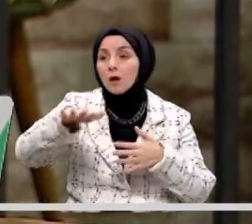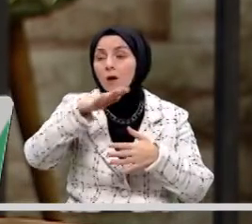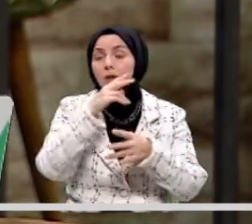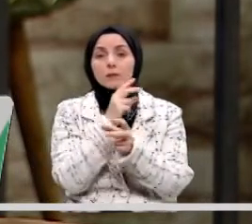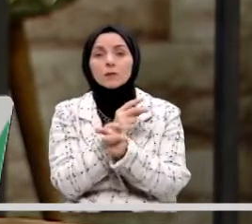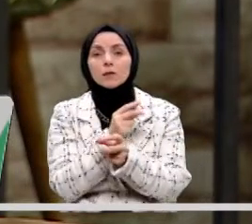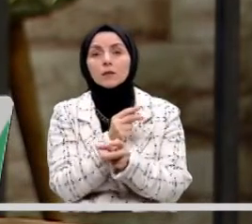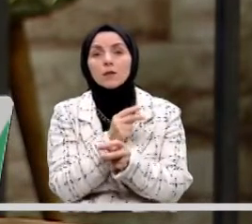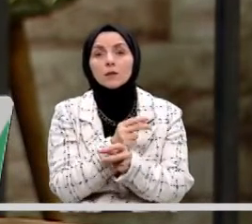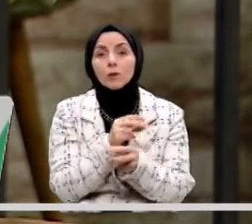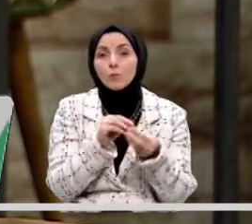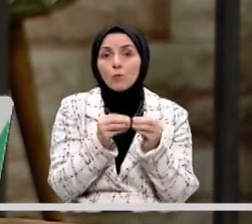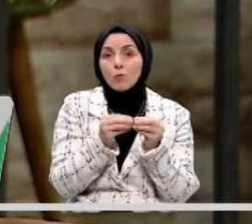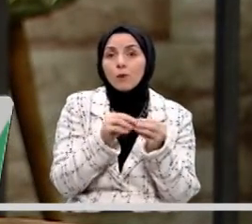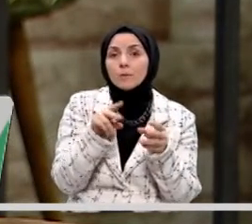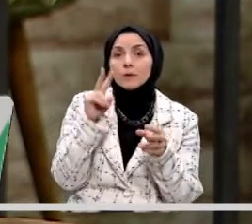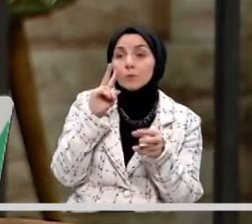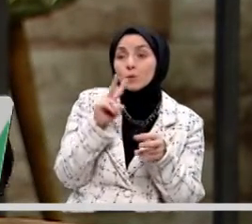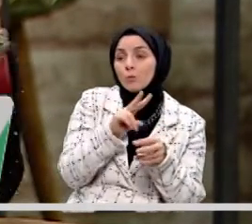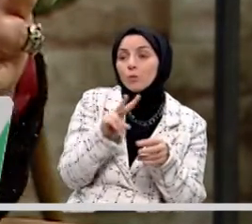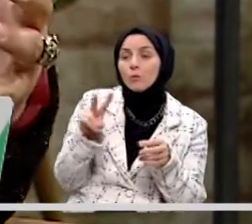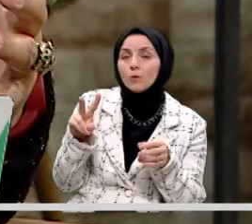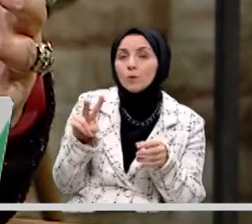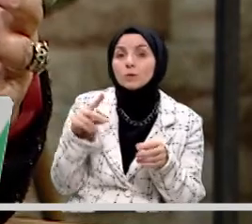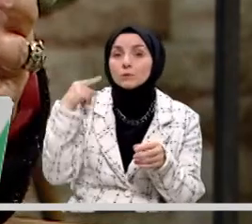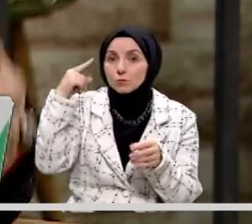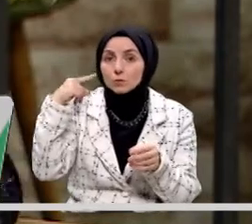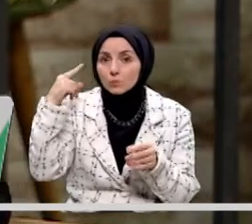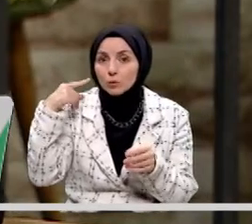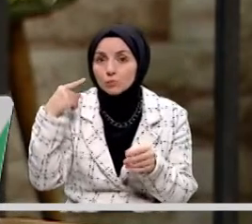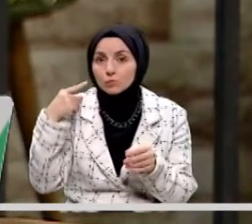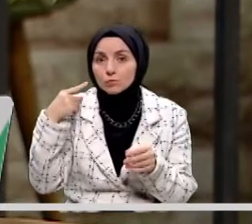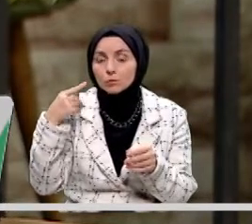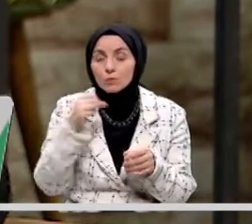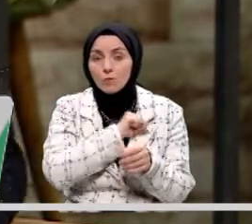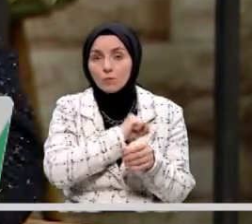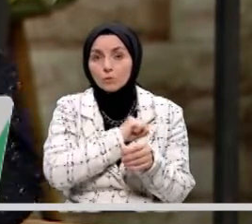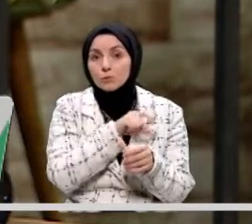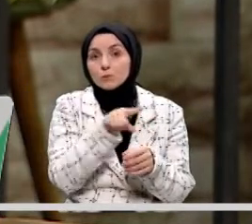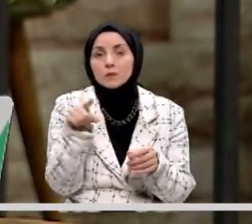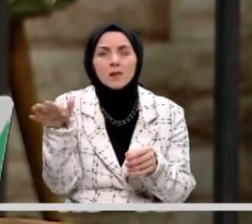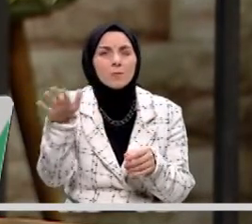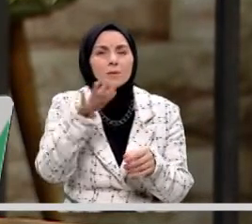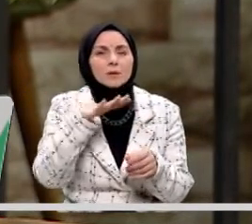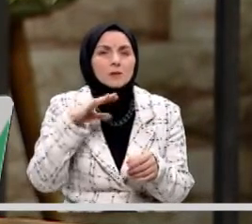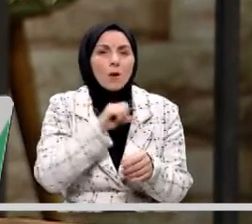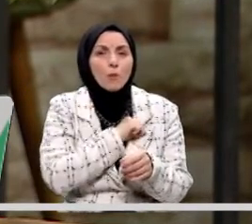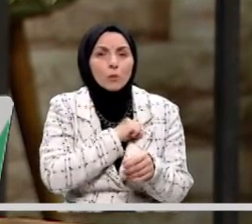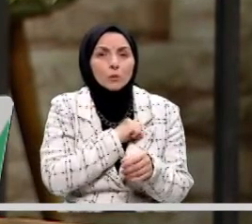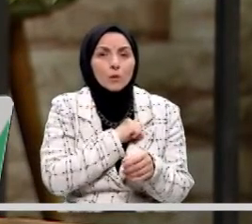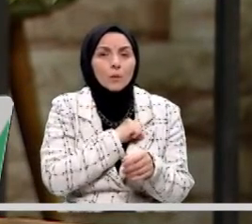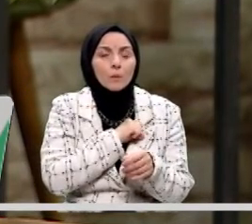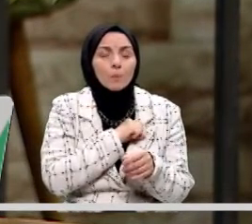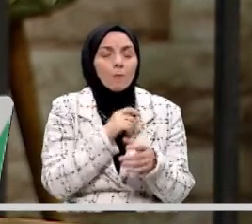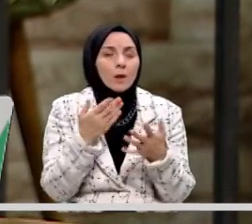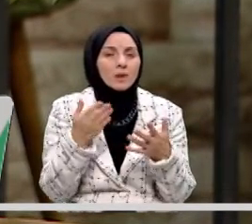herkese böyle bakıyorum herkes tehlikeli bana göre düşünebiliyor musunuz benim halimi korkuyorum sizi hepinizden korkuyorum şimdi buradan bir önceki